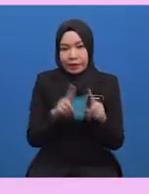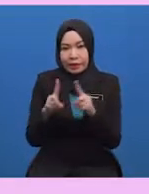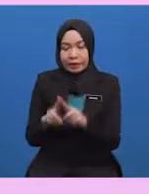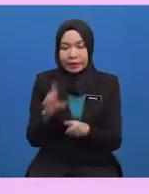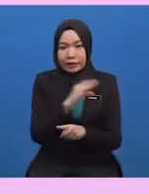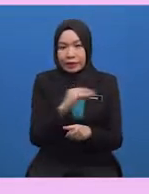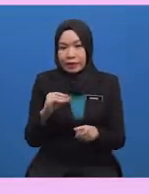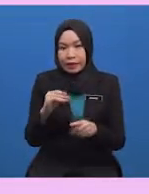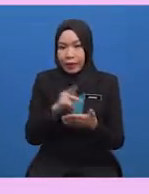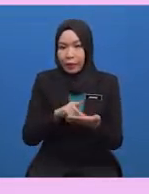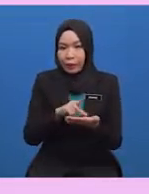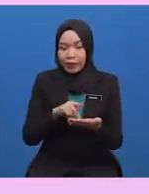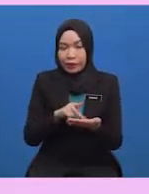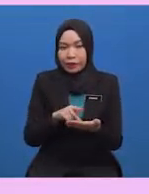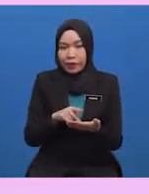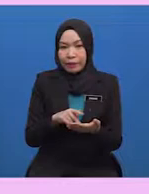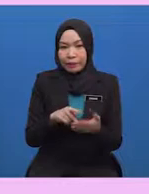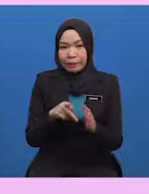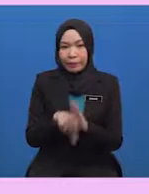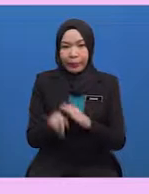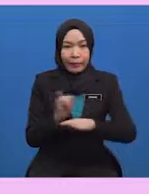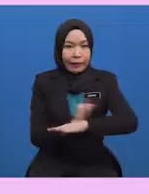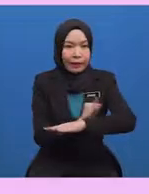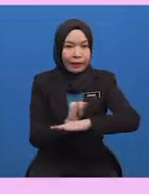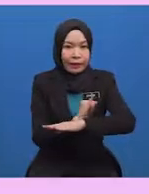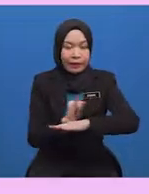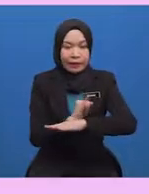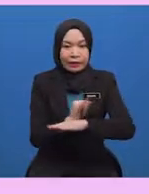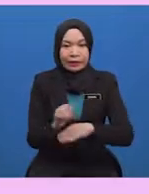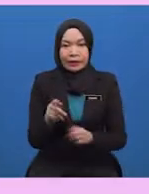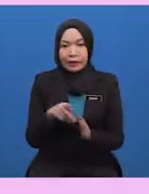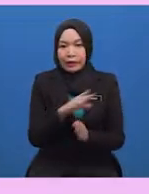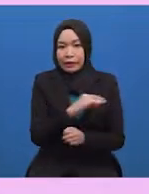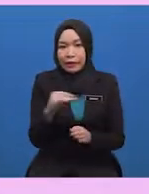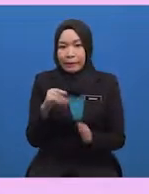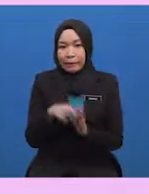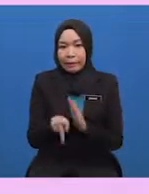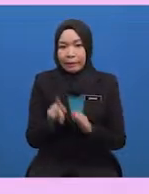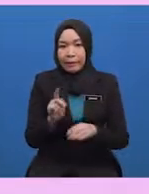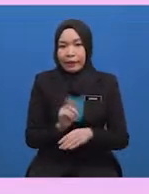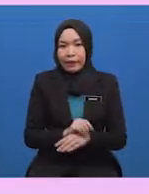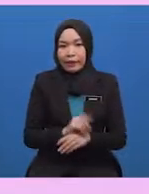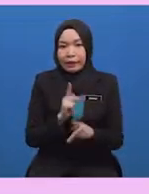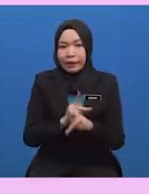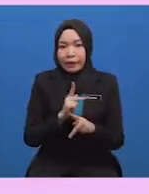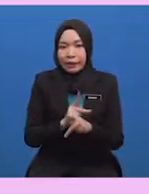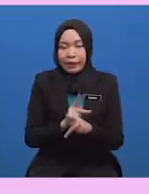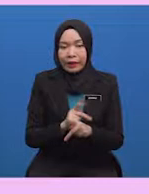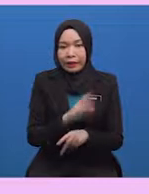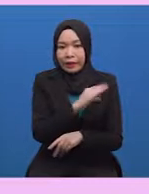kawasan, pusat perindustrian, pusat perkhidmatan sosial dan pusat pekerjaan.